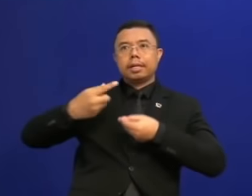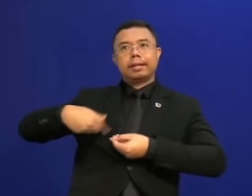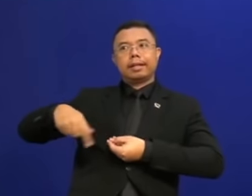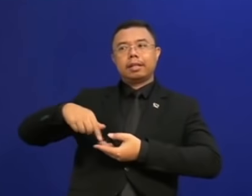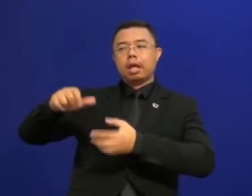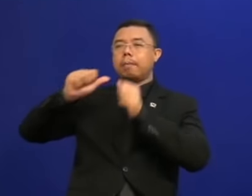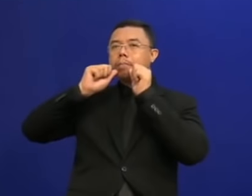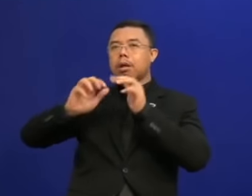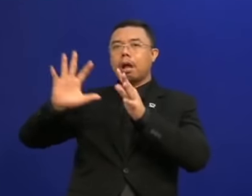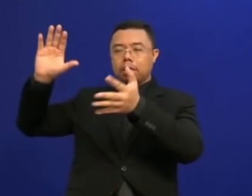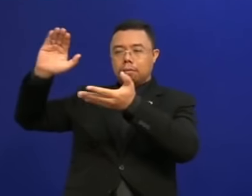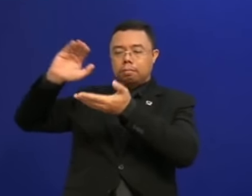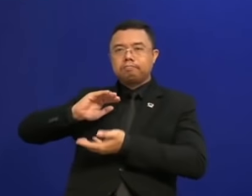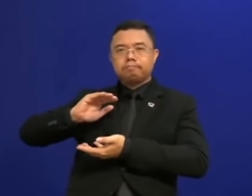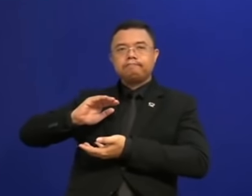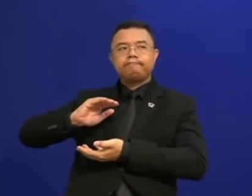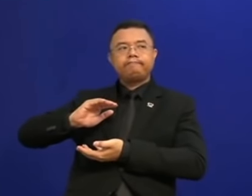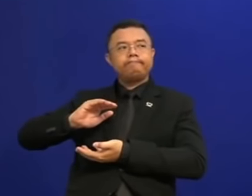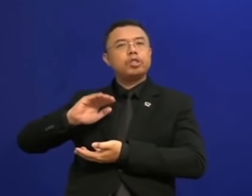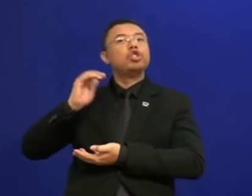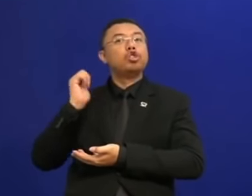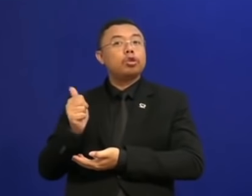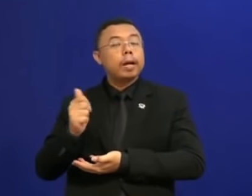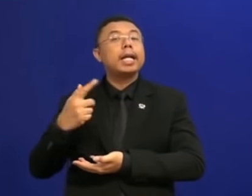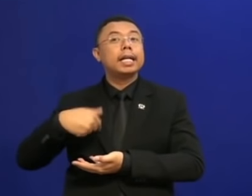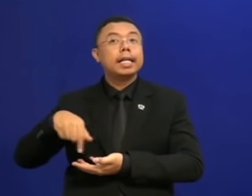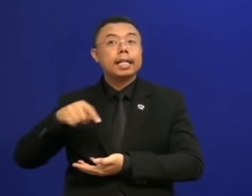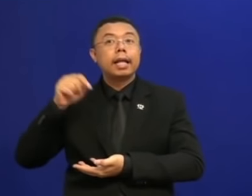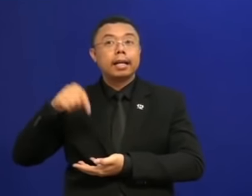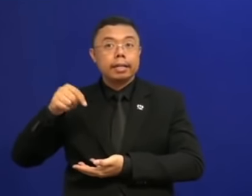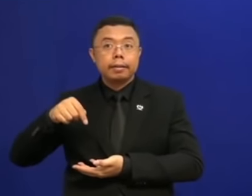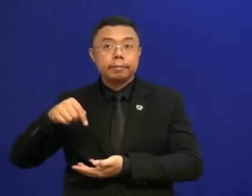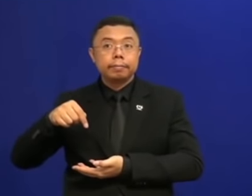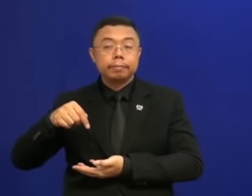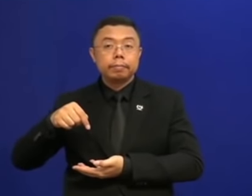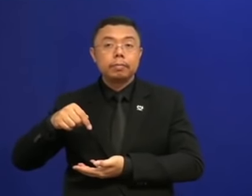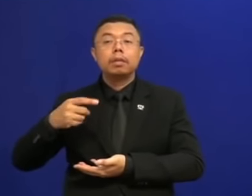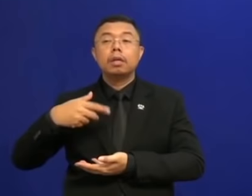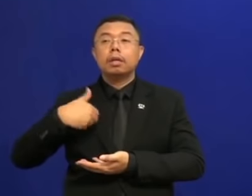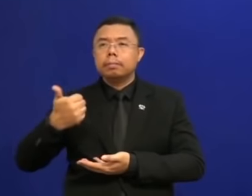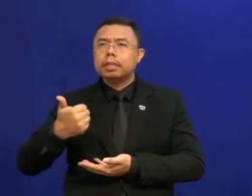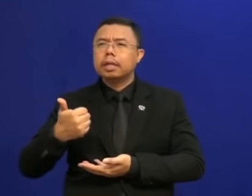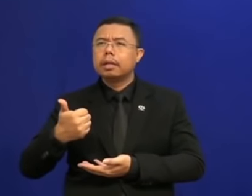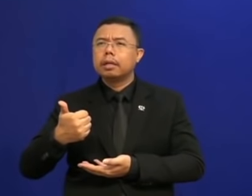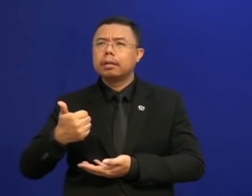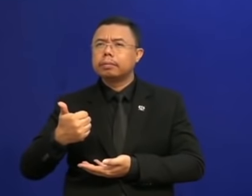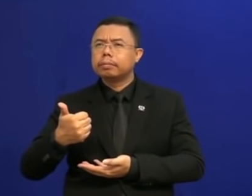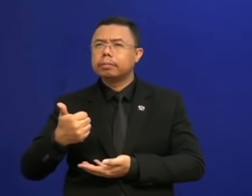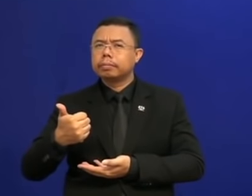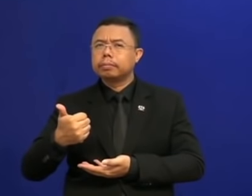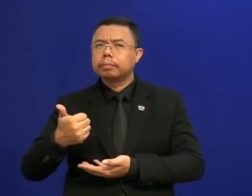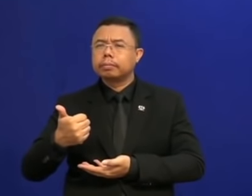kita berkatnya itu kan supaya kita ini, saudara-saudara, bisa ini